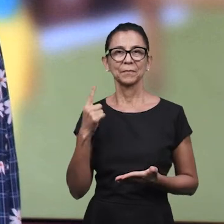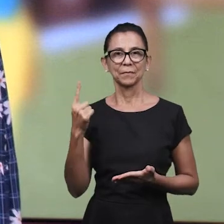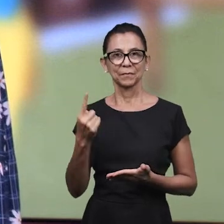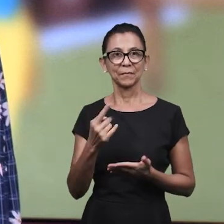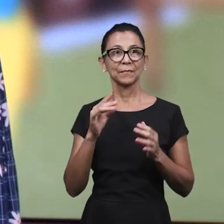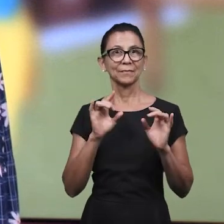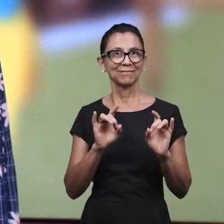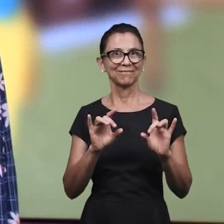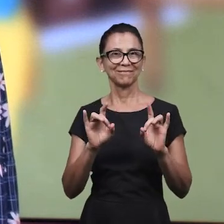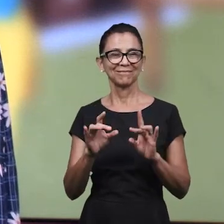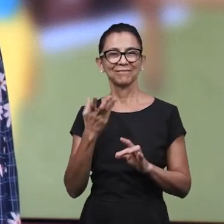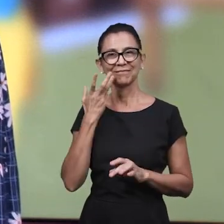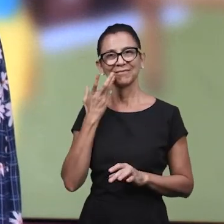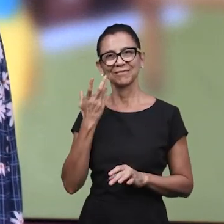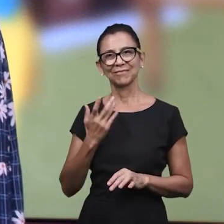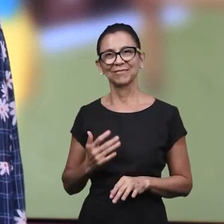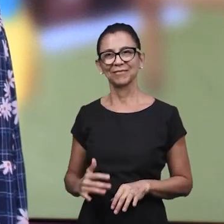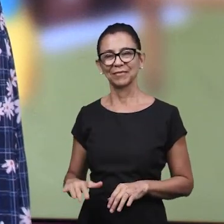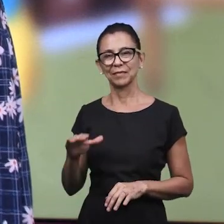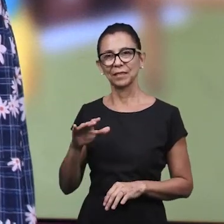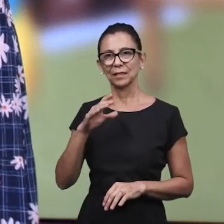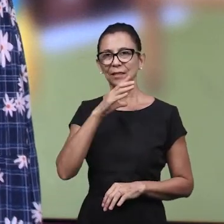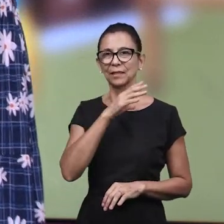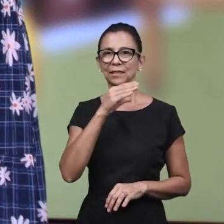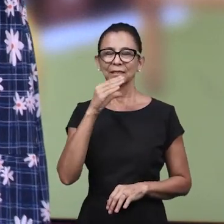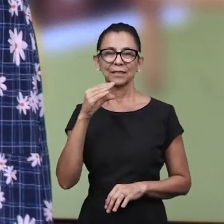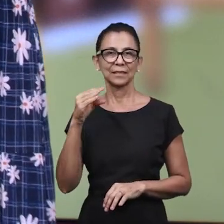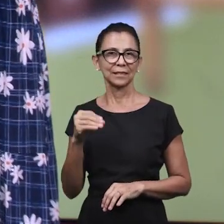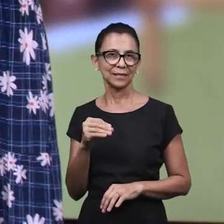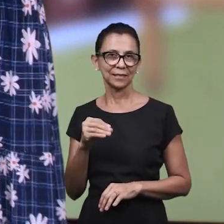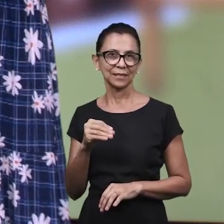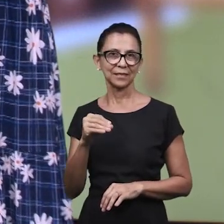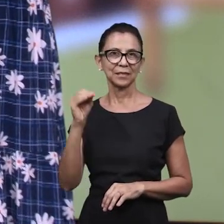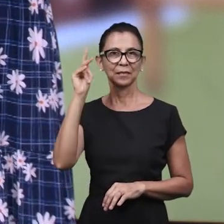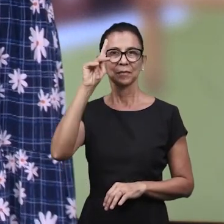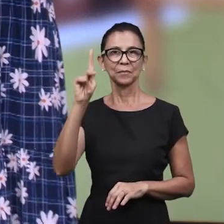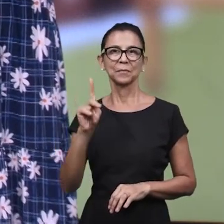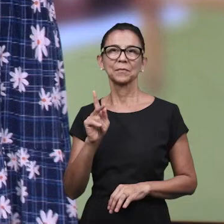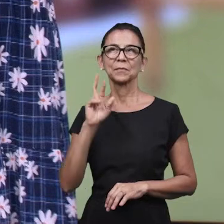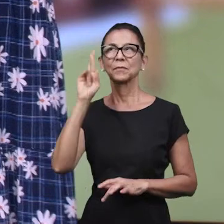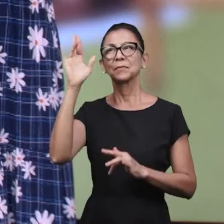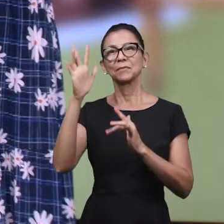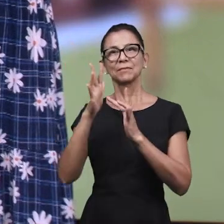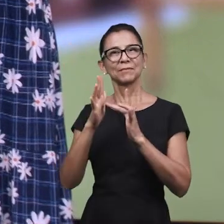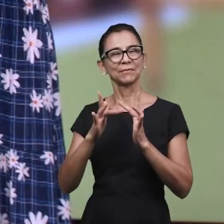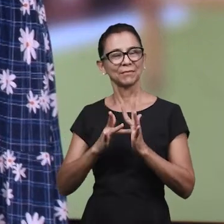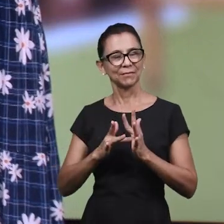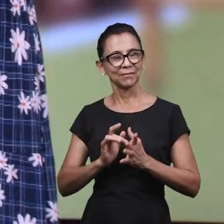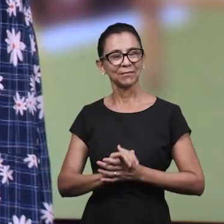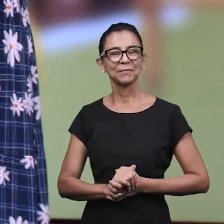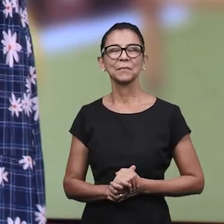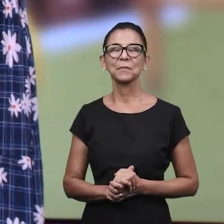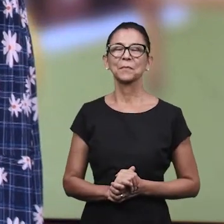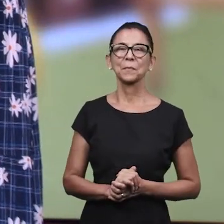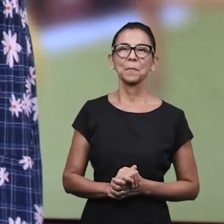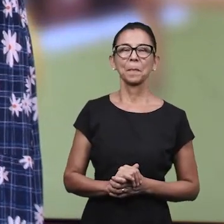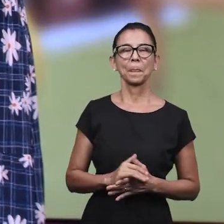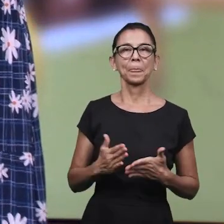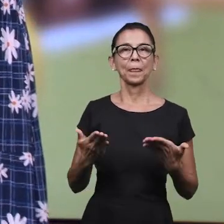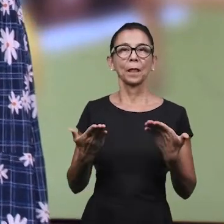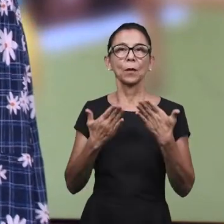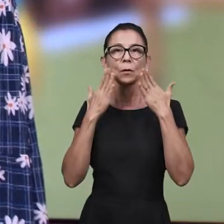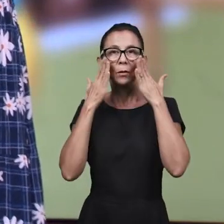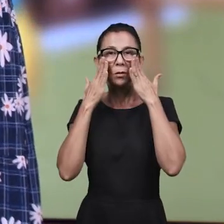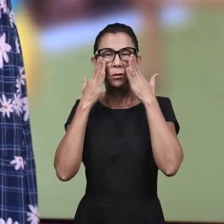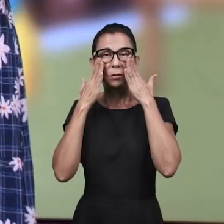Nous saluons à tous, spécialement les enfants intermédiaires et adolescents, dans la paix du Seigneur